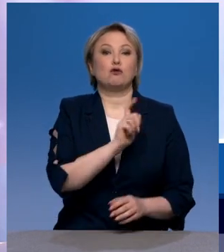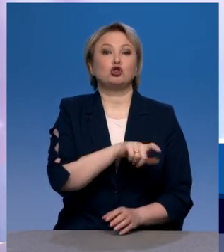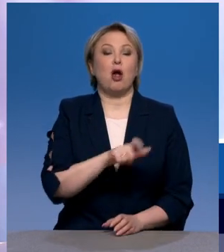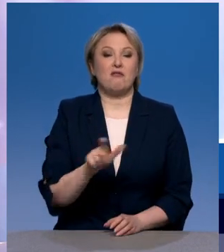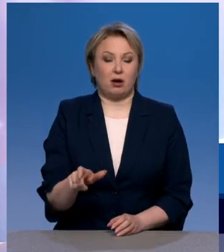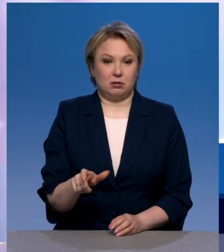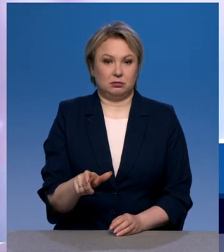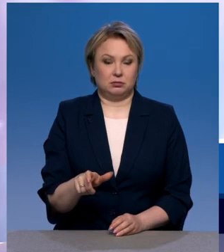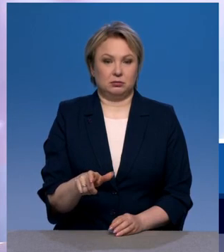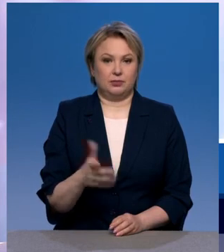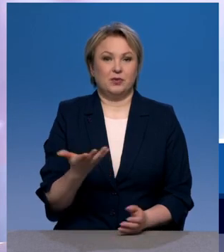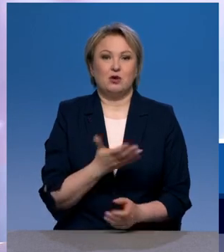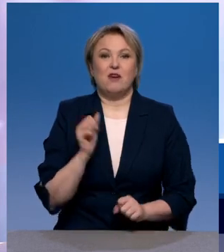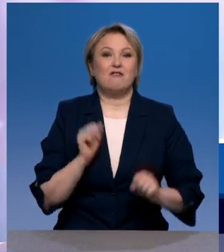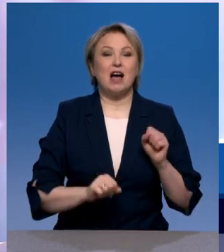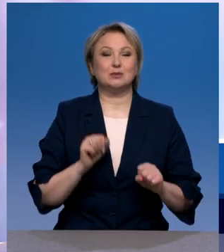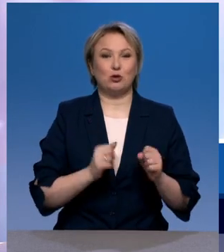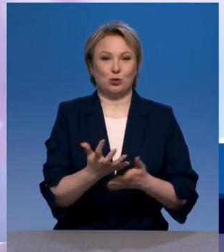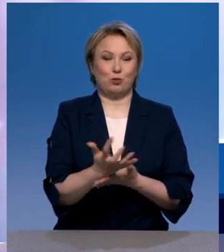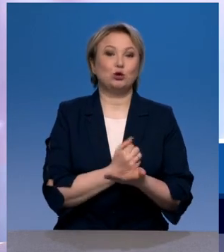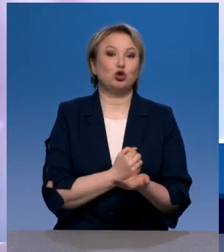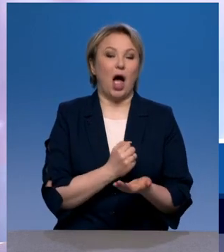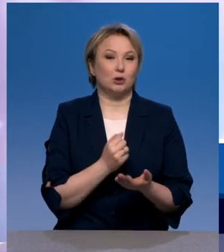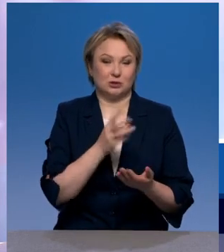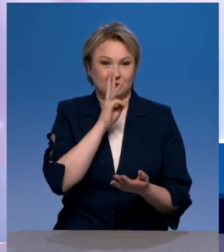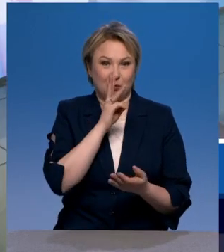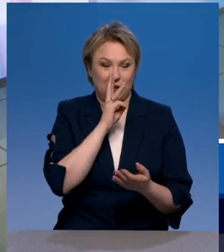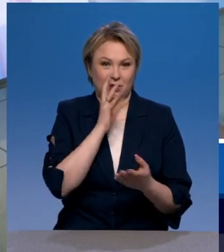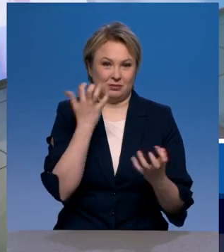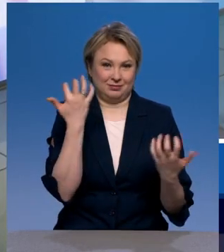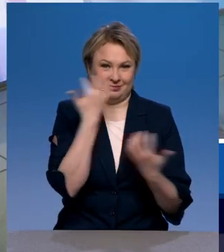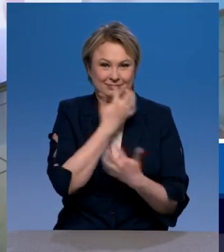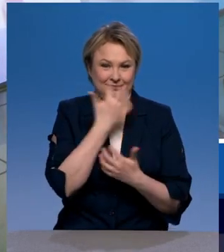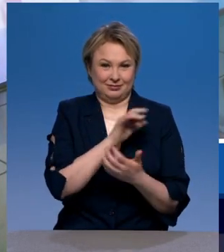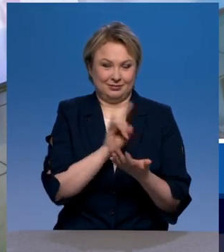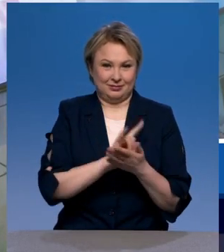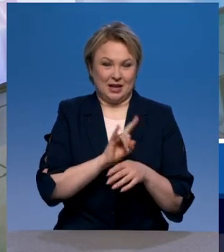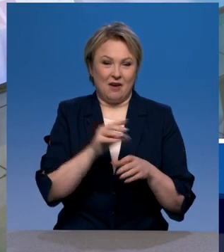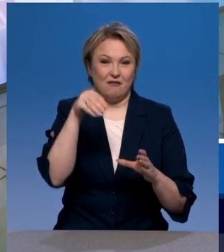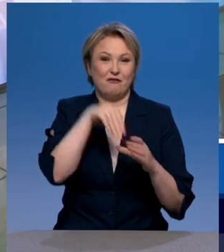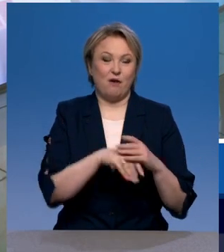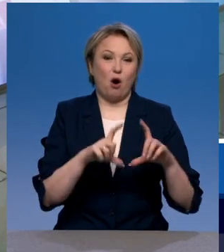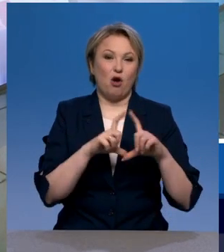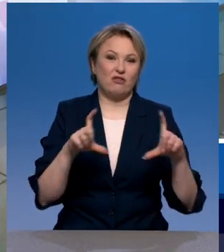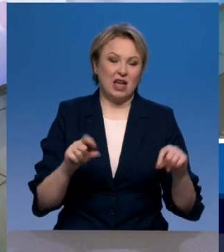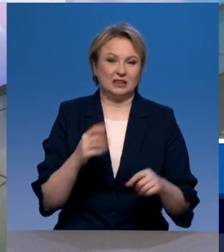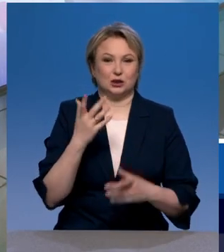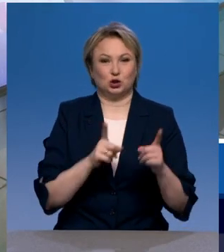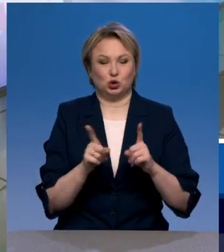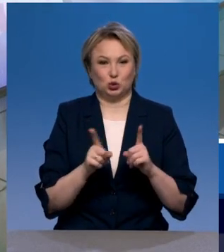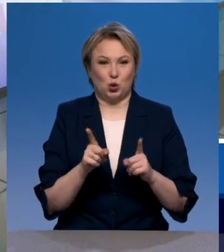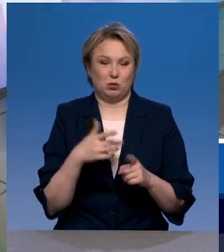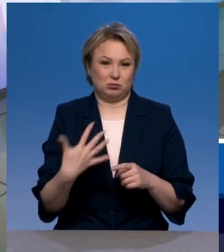которые, возможно, получают зарплату в конверте, ну или в каких-либо определенных пропорциях, схемах. И не секрет,